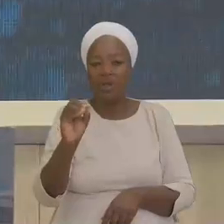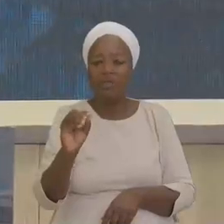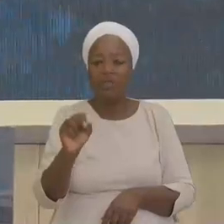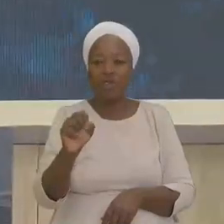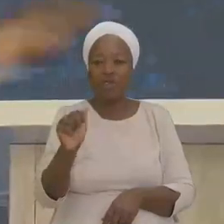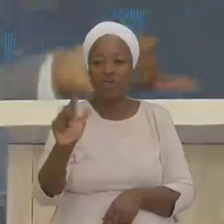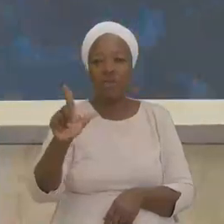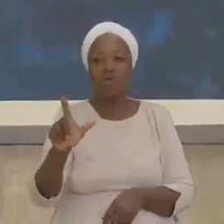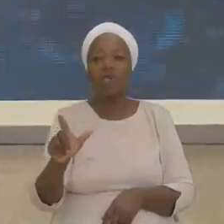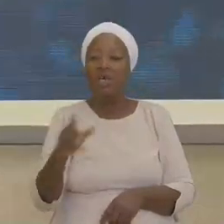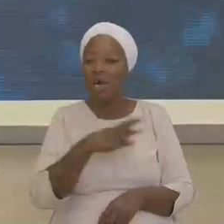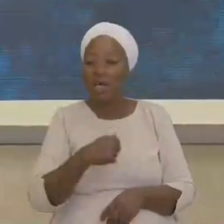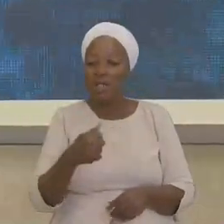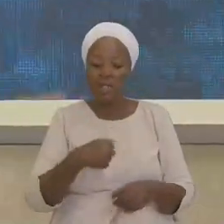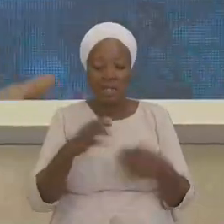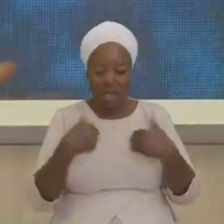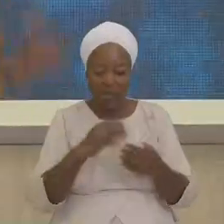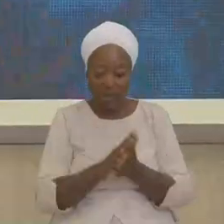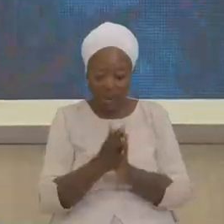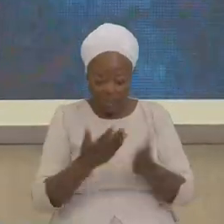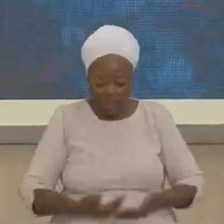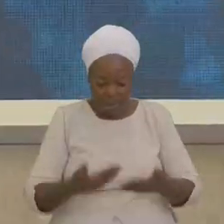Damas. Il a déjà commencé à prêcher.